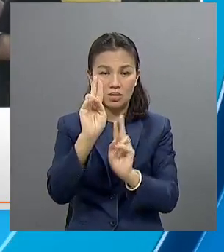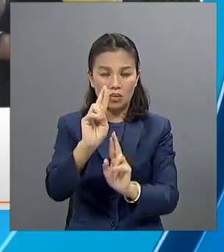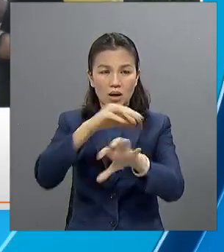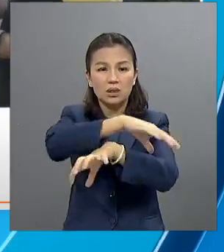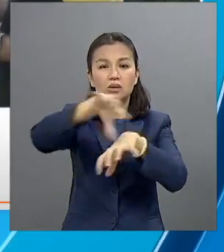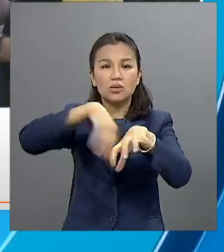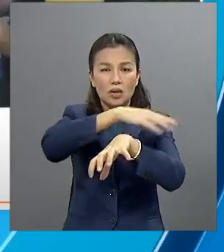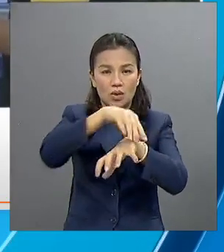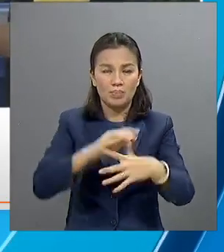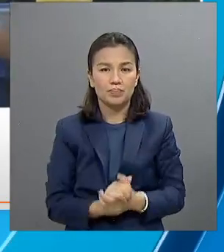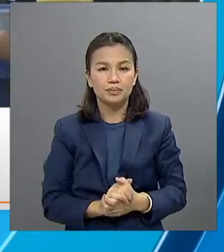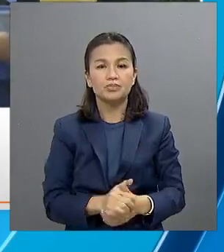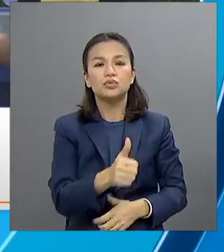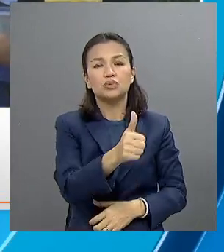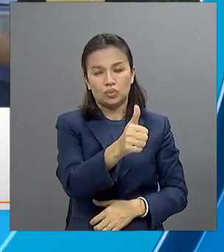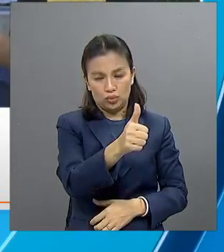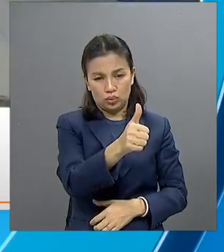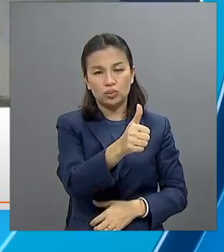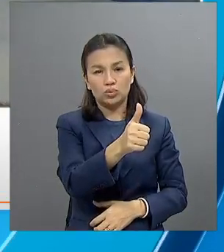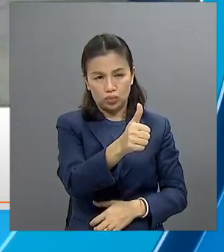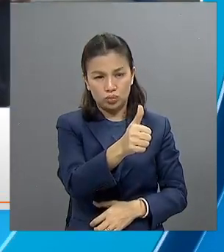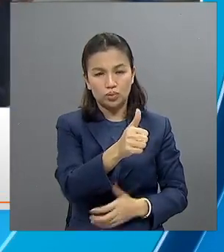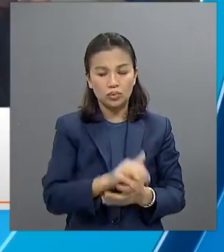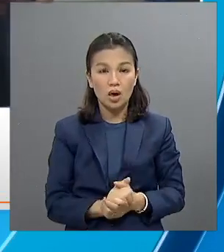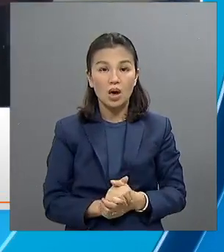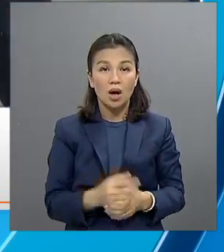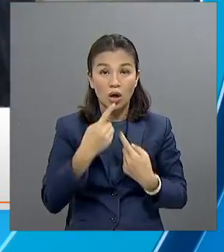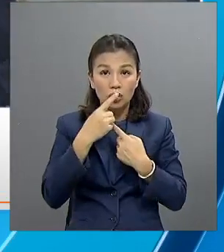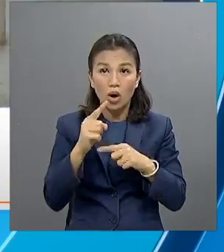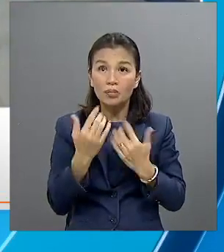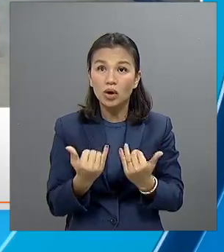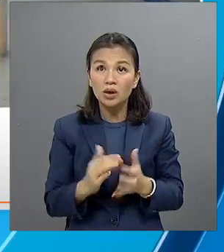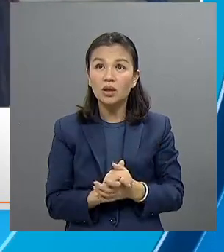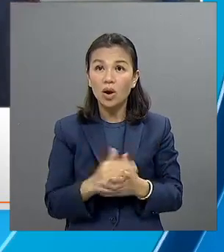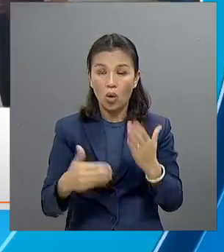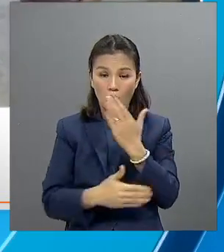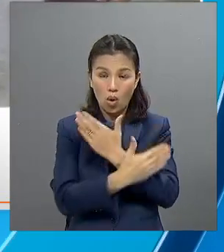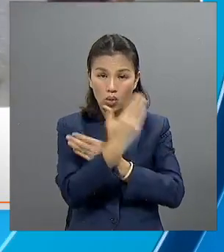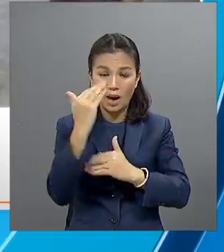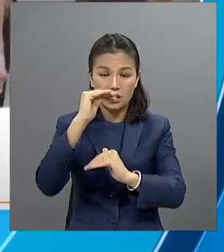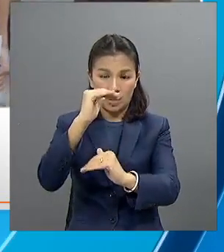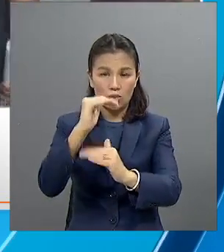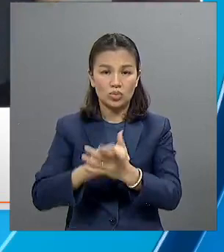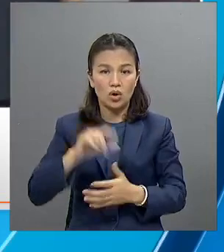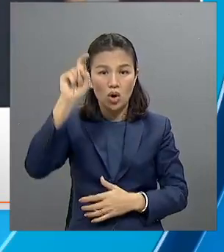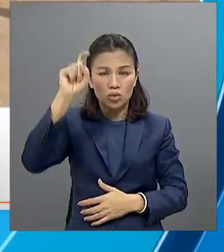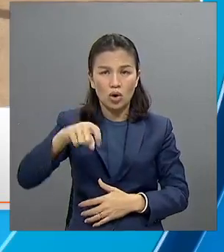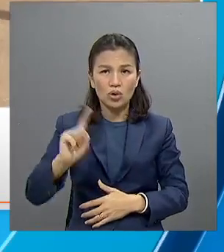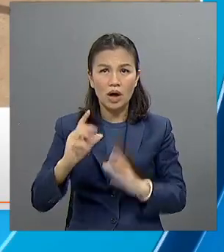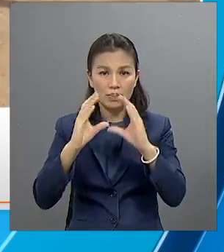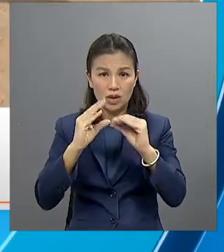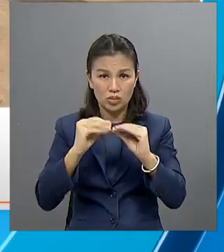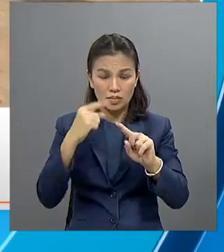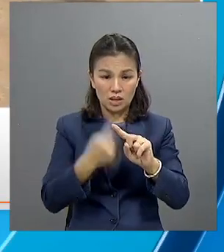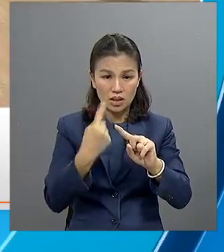ดีค่ะ ตรงนี้เราก็ถือโอกาสตรงนี้นะครับเพราะเรากำหนดว่าต้องปกติก็จะประชุมปีละ2 ครั้งอยู่แล้วนะ